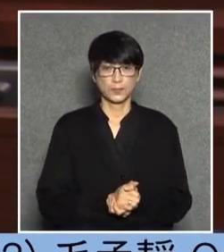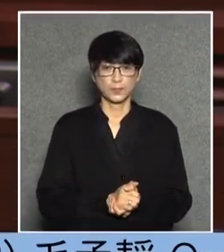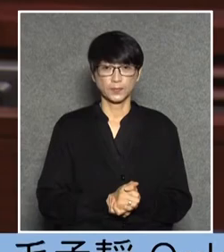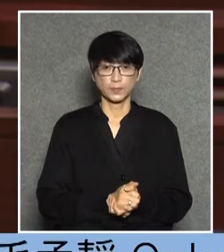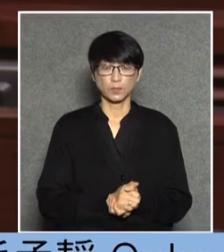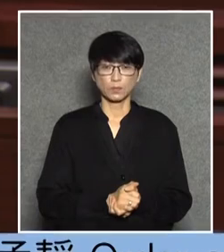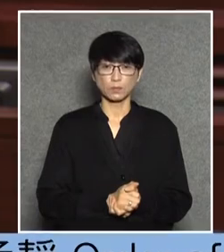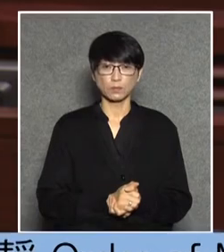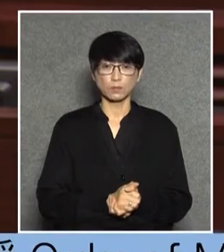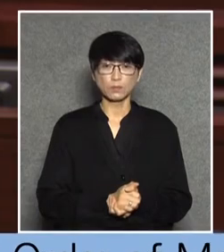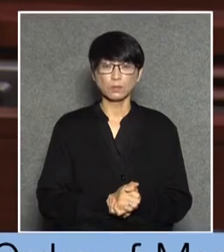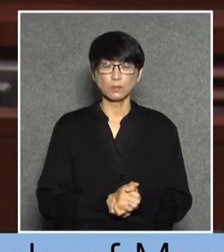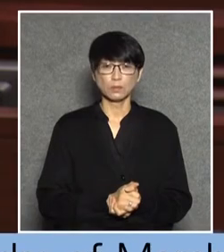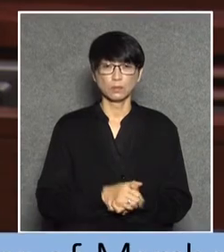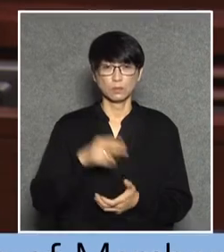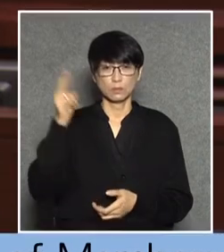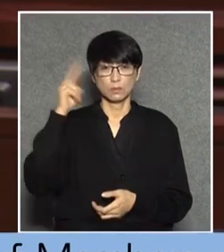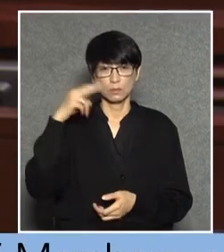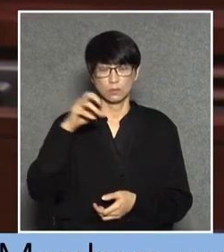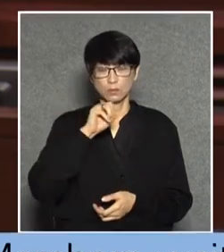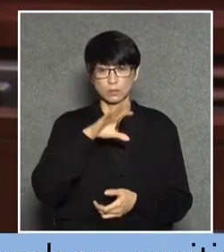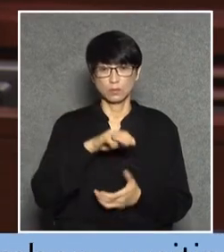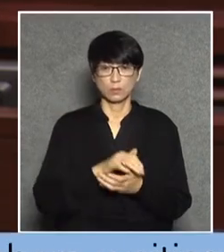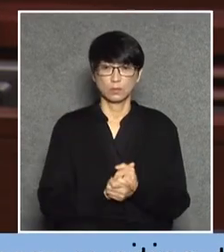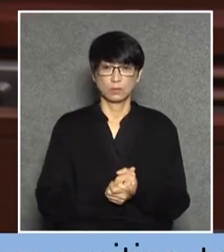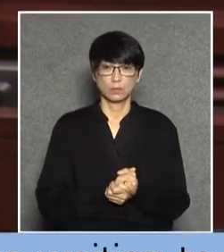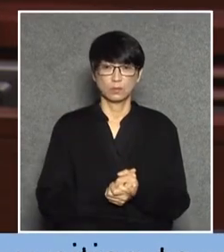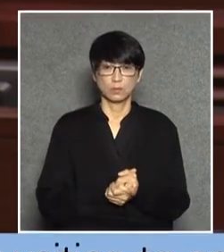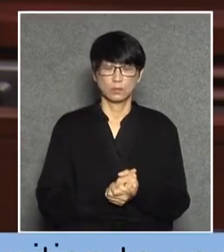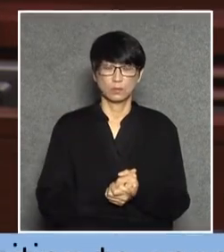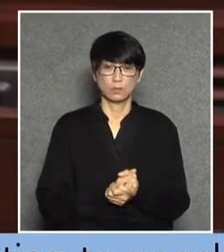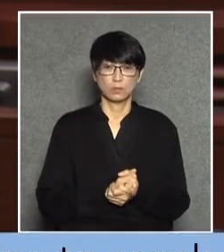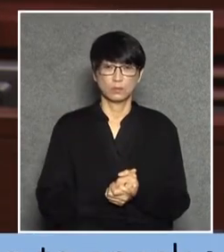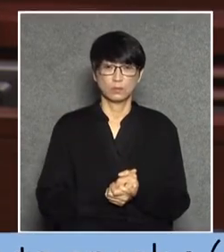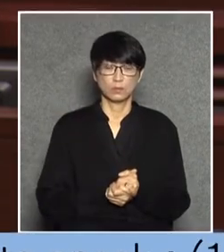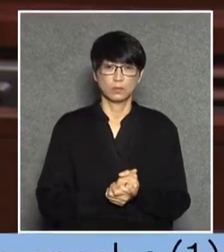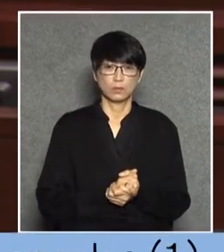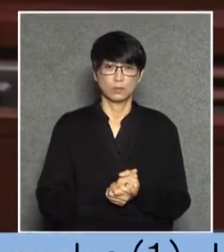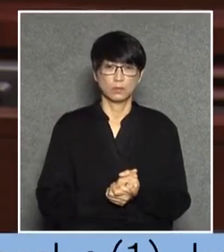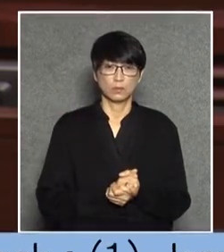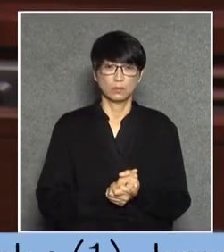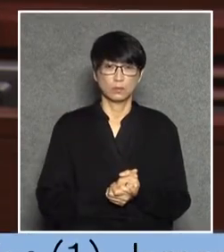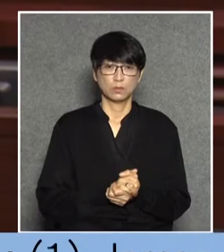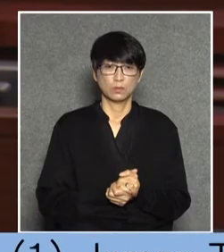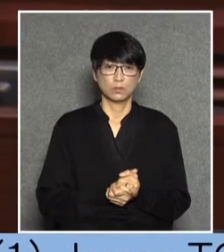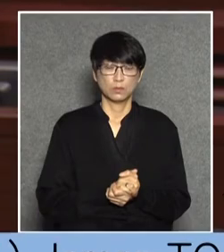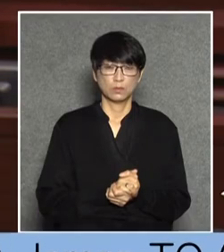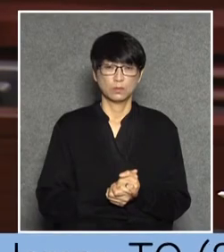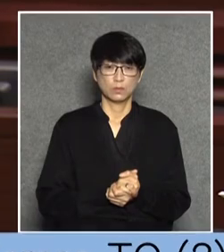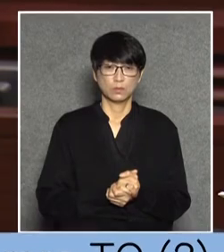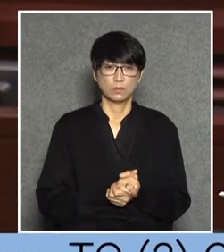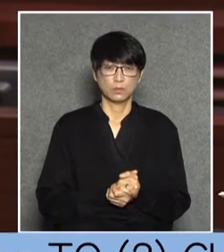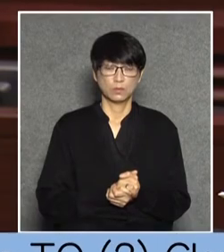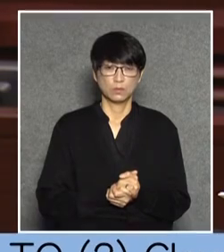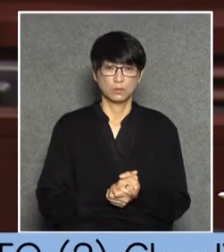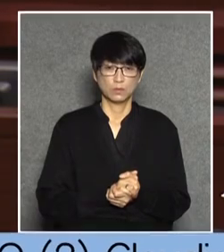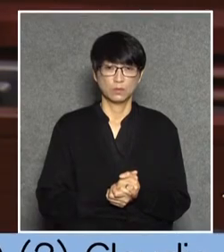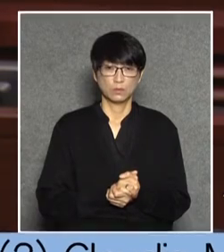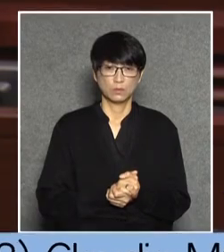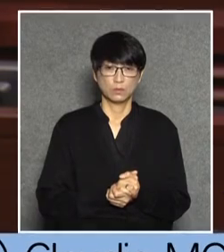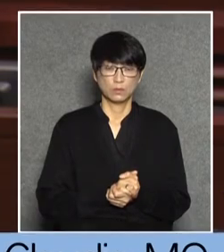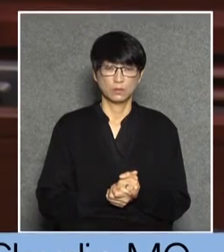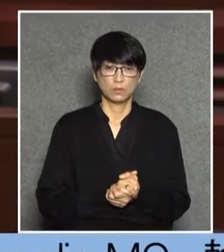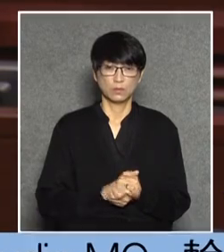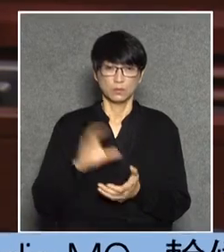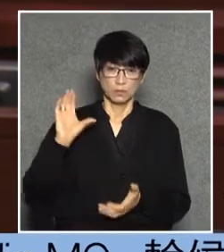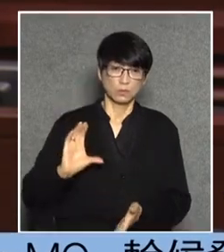是不是成日我哋讲就讲讲个天下无敌去主席。我哋用数以千亿计